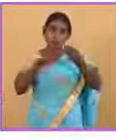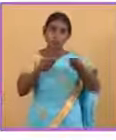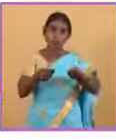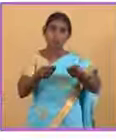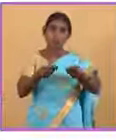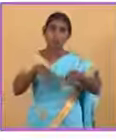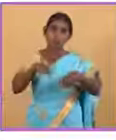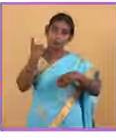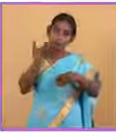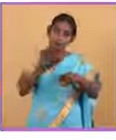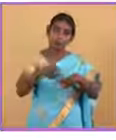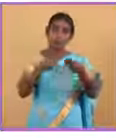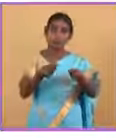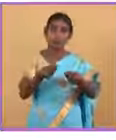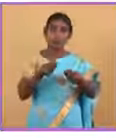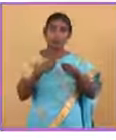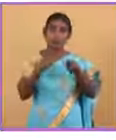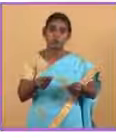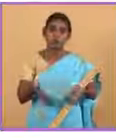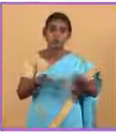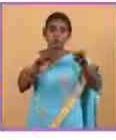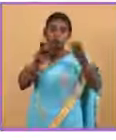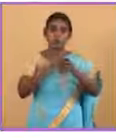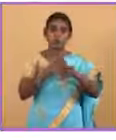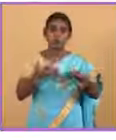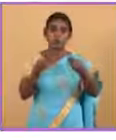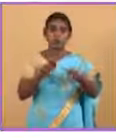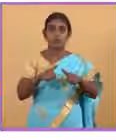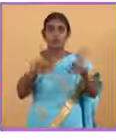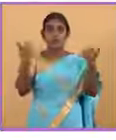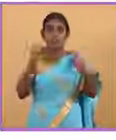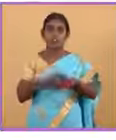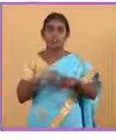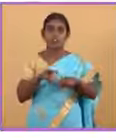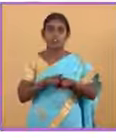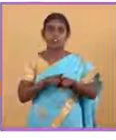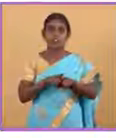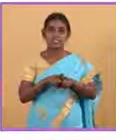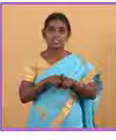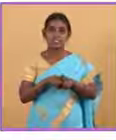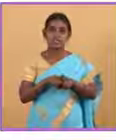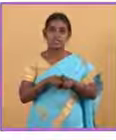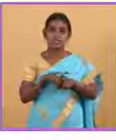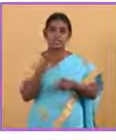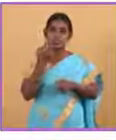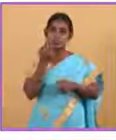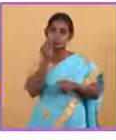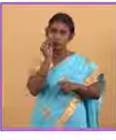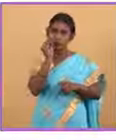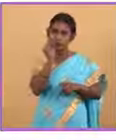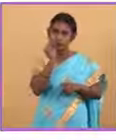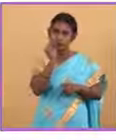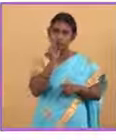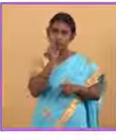என்றான் கொடுப்பான் கொடுத்து உயர்ந்தான் கொடுத்து வென்றான். இப்படி சொற்கள் நம்மிடம் இருக்கக்கூடிய இந்த ஒரு